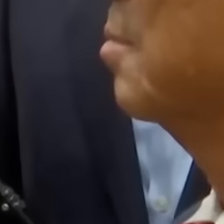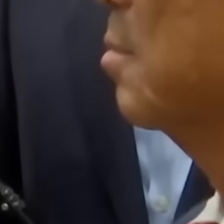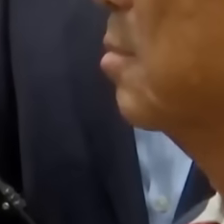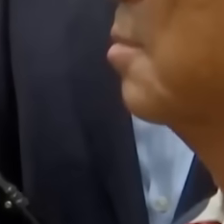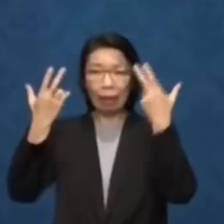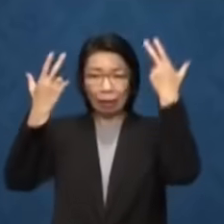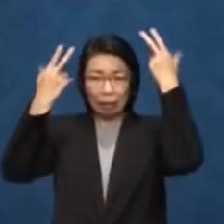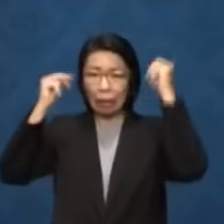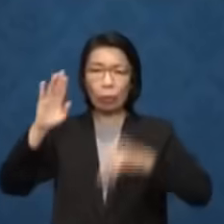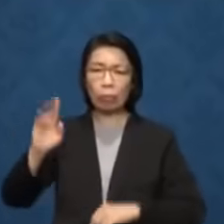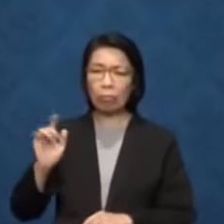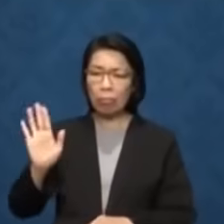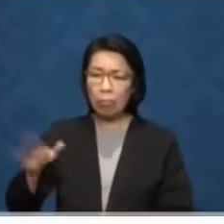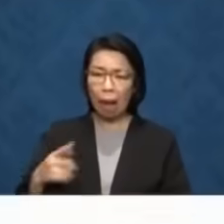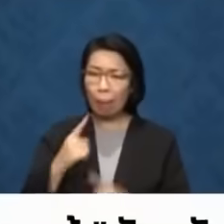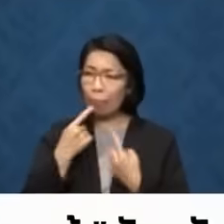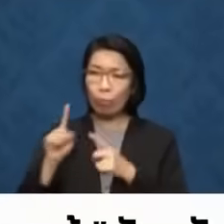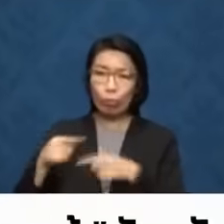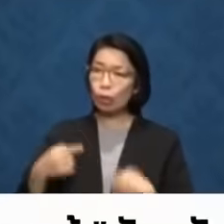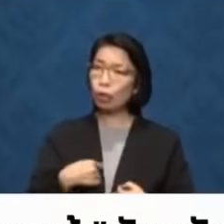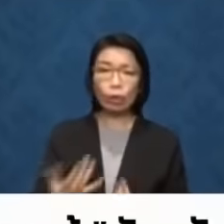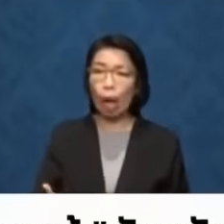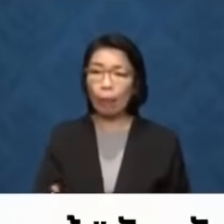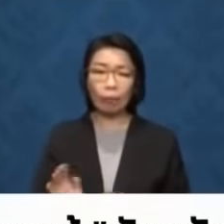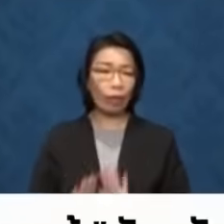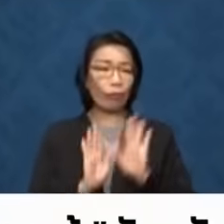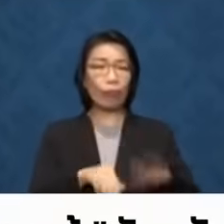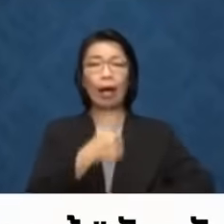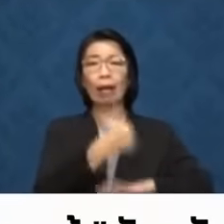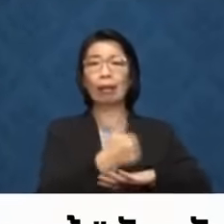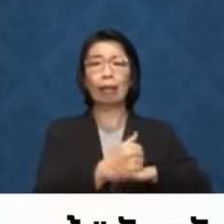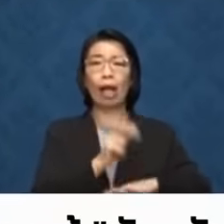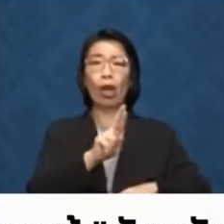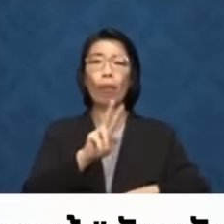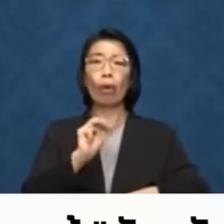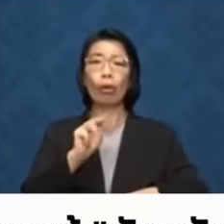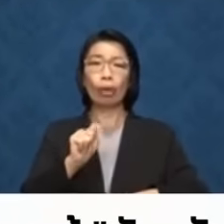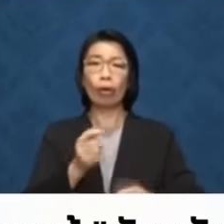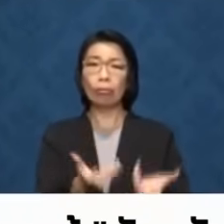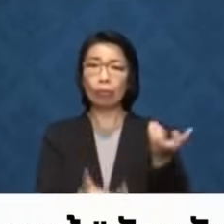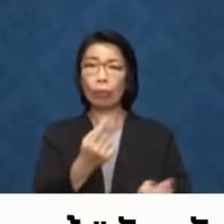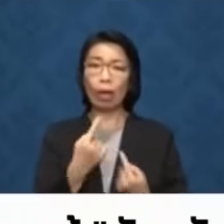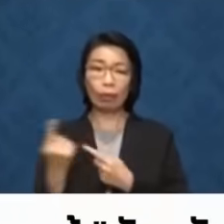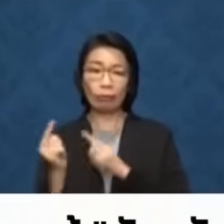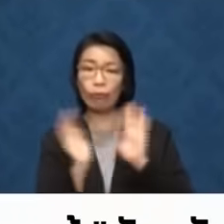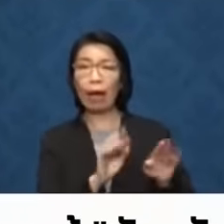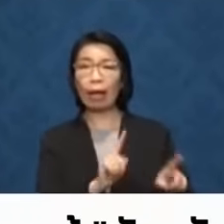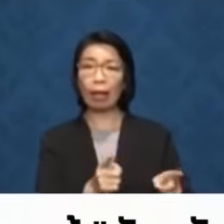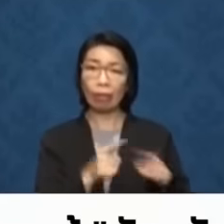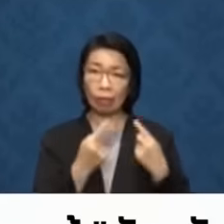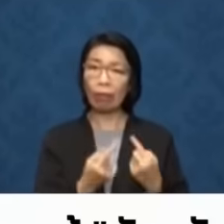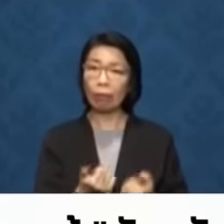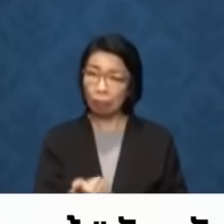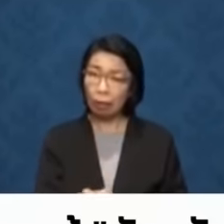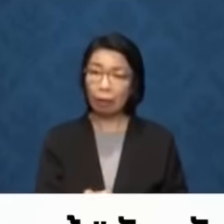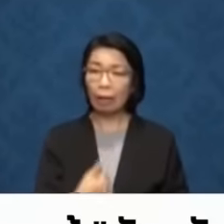ธนคือต้องบอกว่าหัวหน้าพรรคก้าวไกลด้วยก็ตั้งเรื่องการบริหารงานตำรวจจากการจัดการโรงไฟฟ้ากระบวนการยุติธรรมในการพิจารณาคดีทางการ